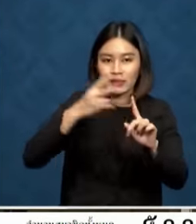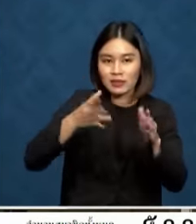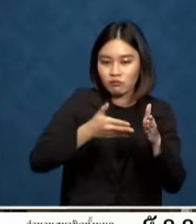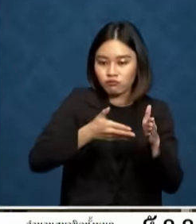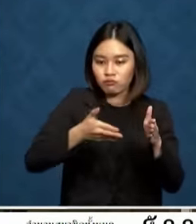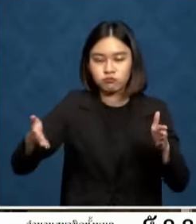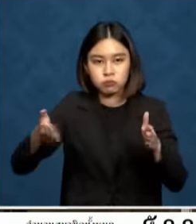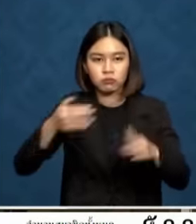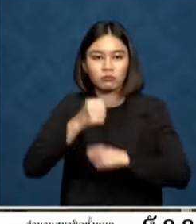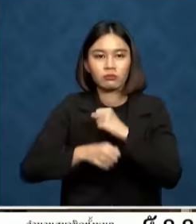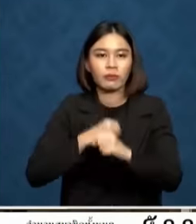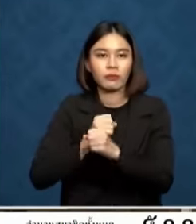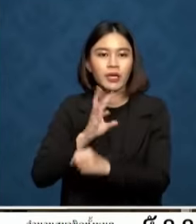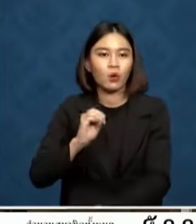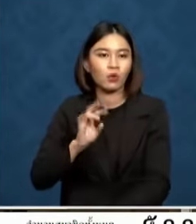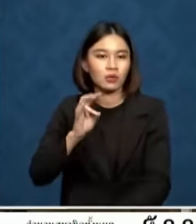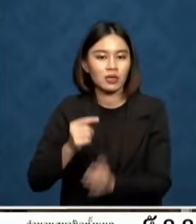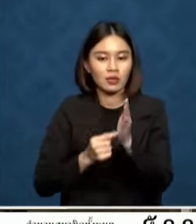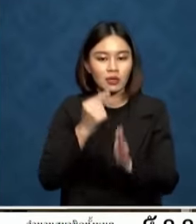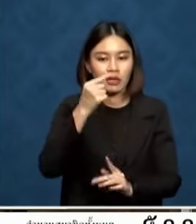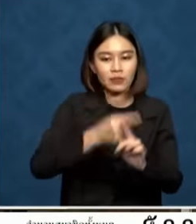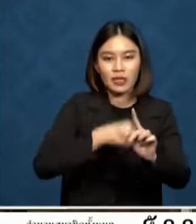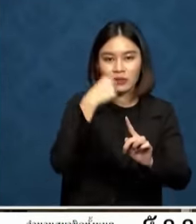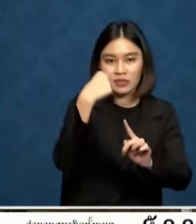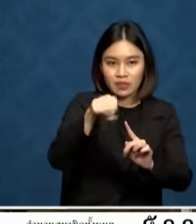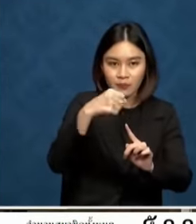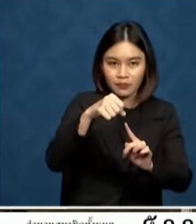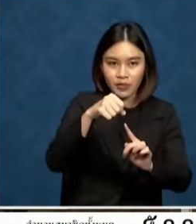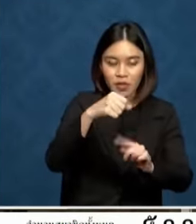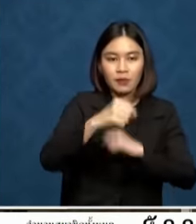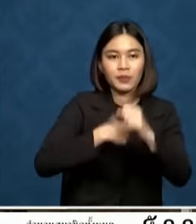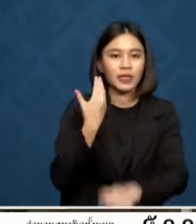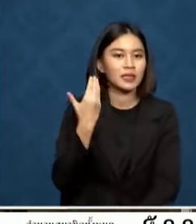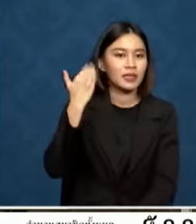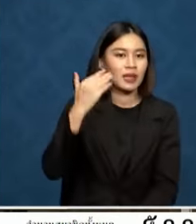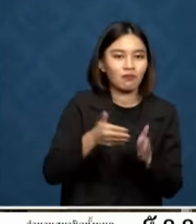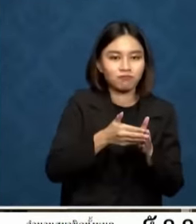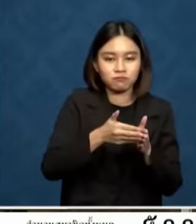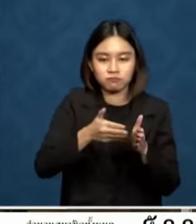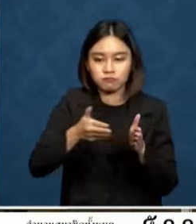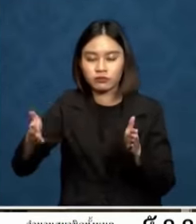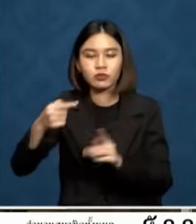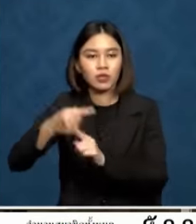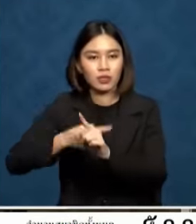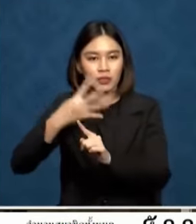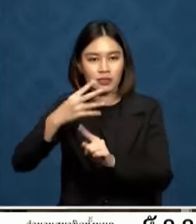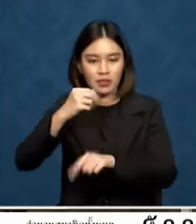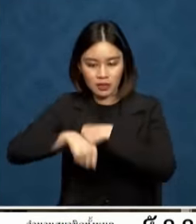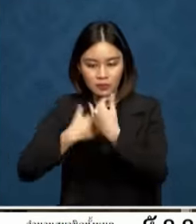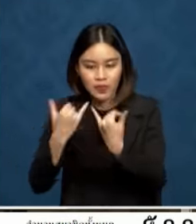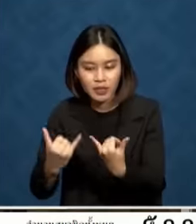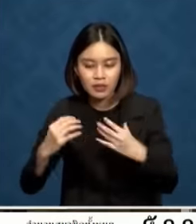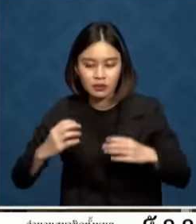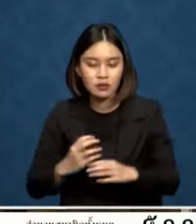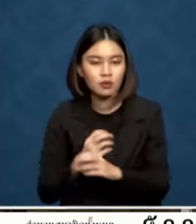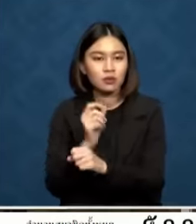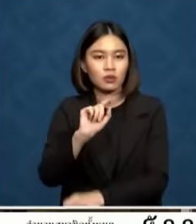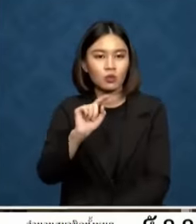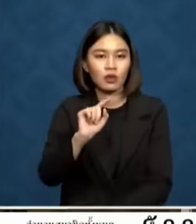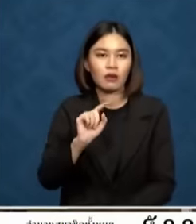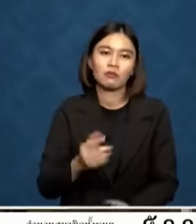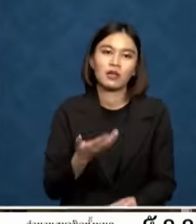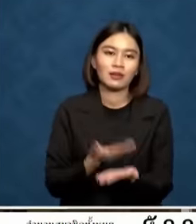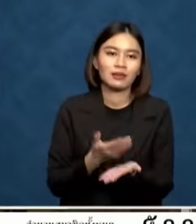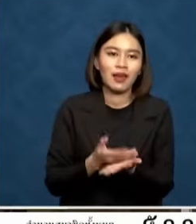งบประมาณปี 67เริ่มตั้งแต่ตุลาคมปีที่แล้วมาจนถึงเมษายนปีนี้ปรากฏว่ายัง